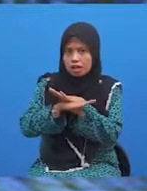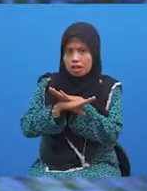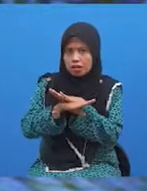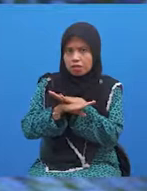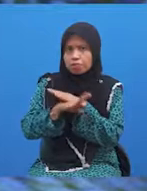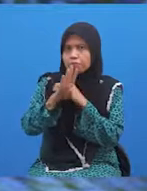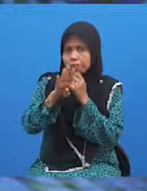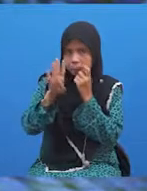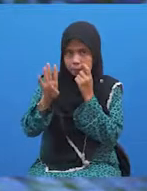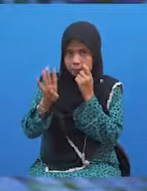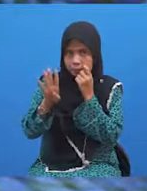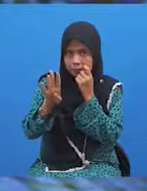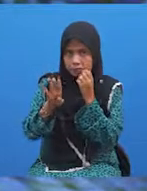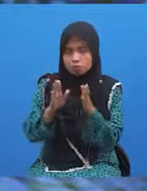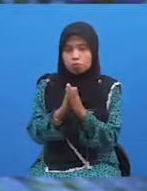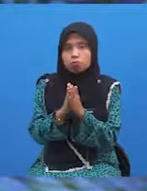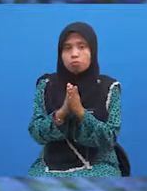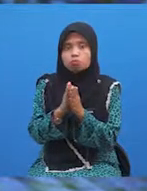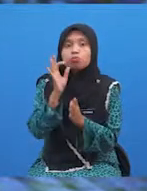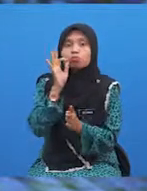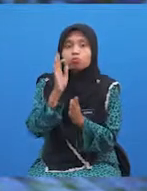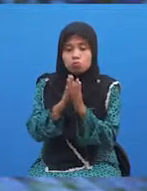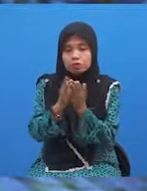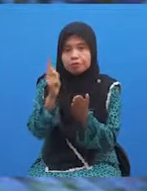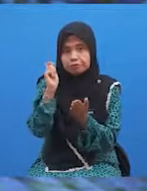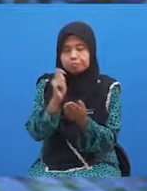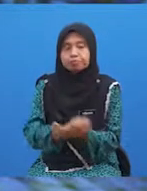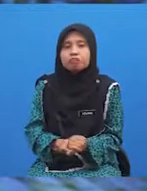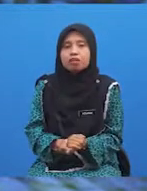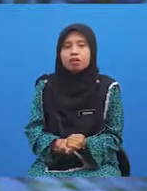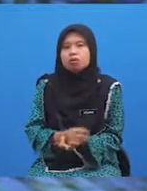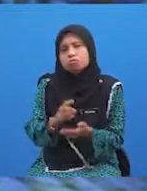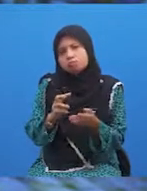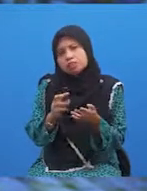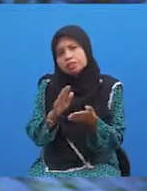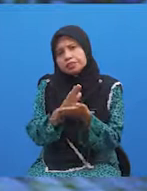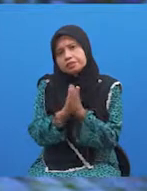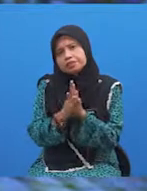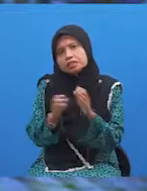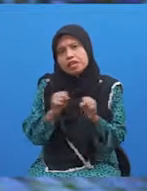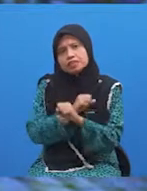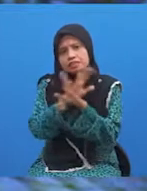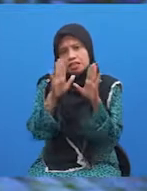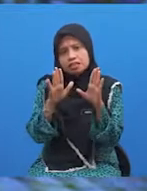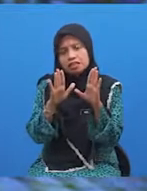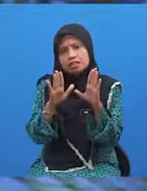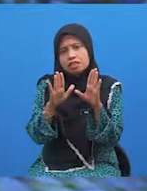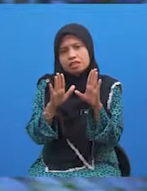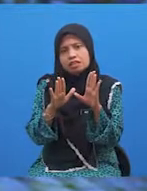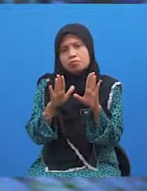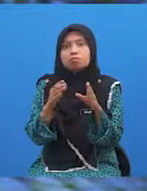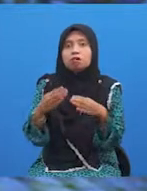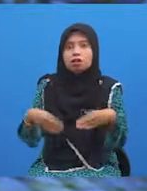dalam keempat-empat buah novel tersebut, maka jelaslah kepada